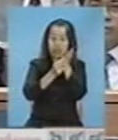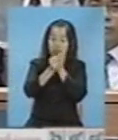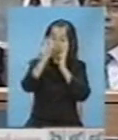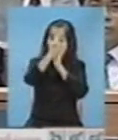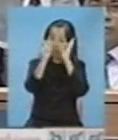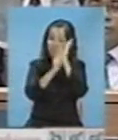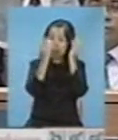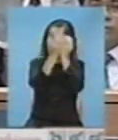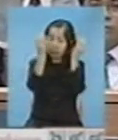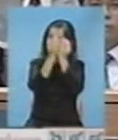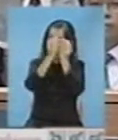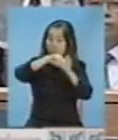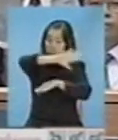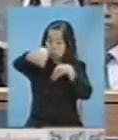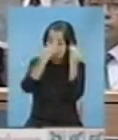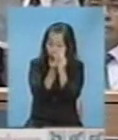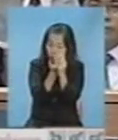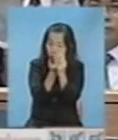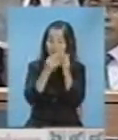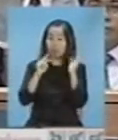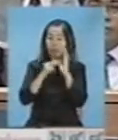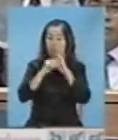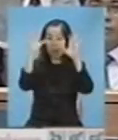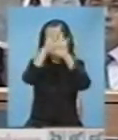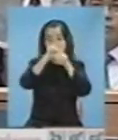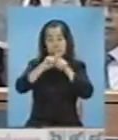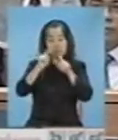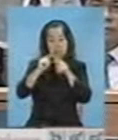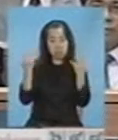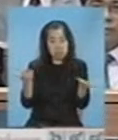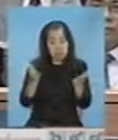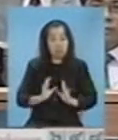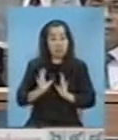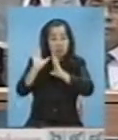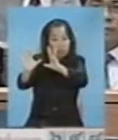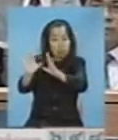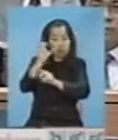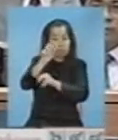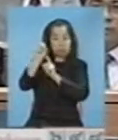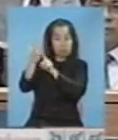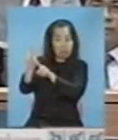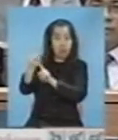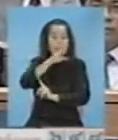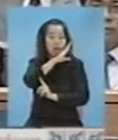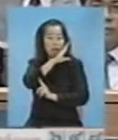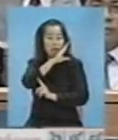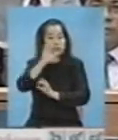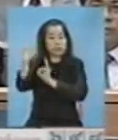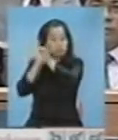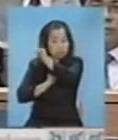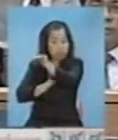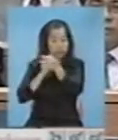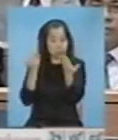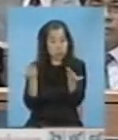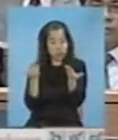ยรัฐบาลนี้ด้วยวิธีนี้มันก็เป็นเสมือนการเซ็นเช็คเปล่าแล้วก็เปิดโอกาสให้